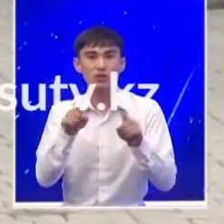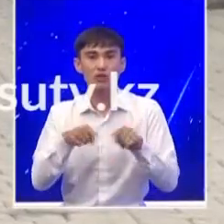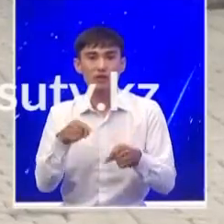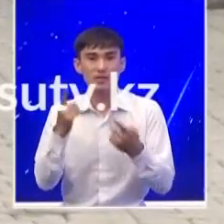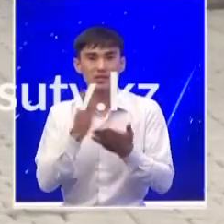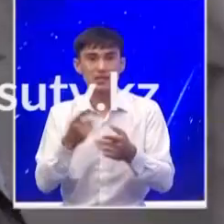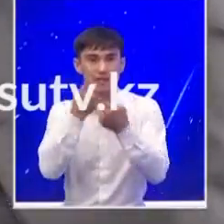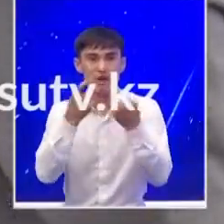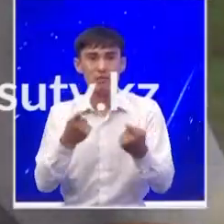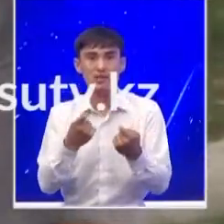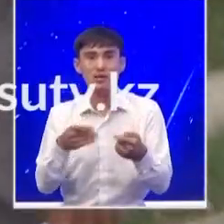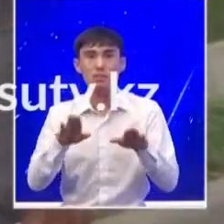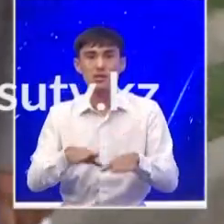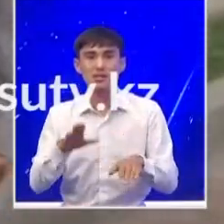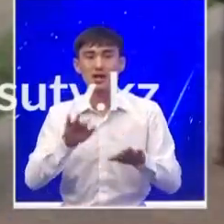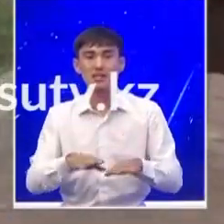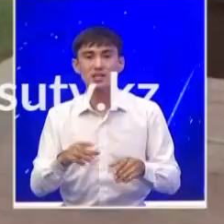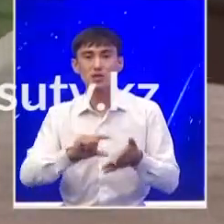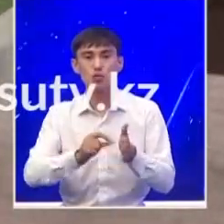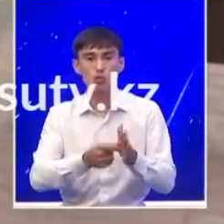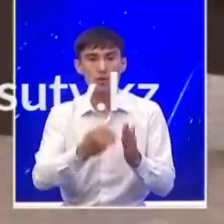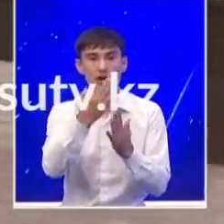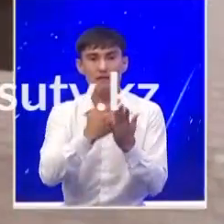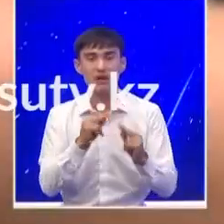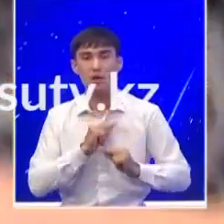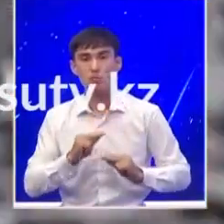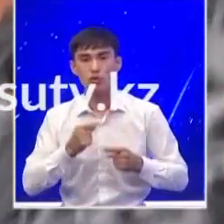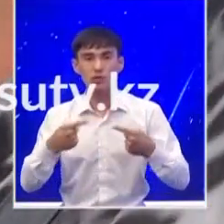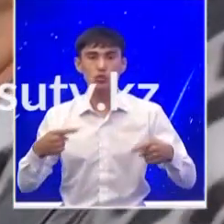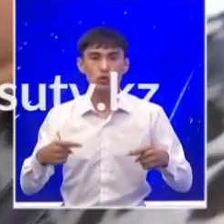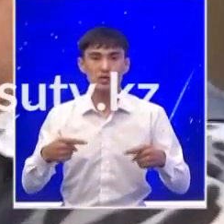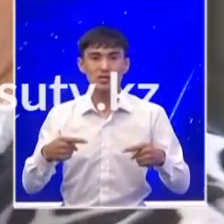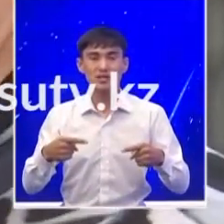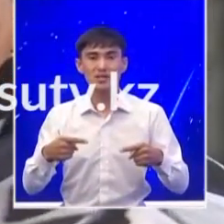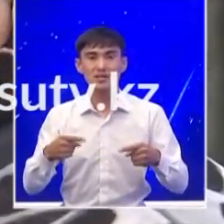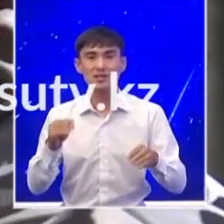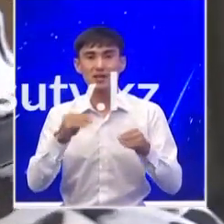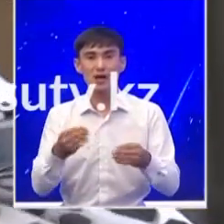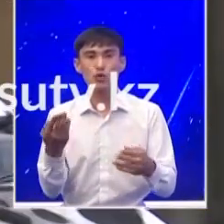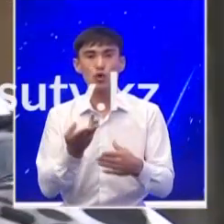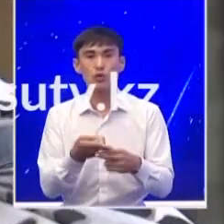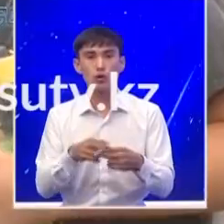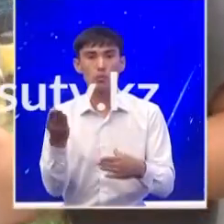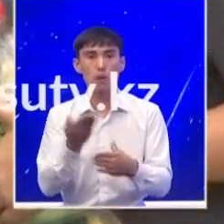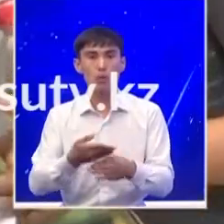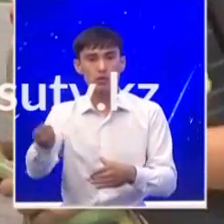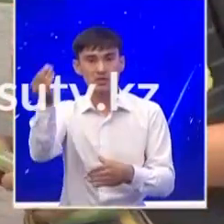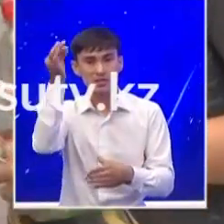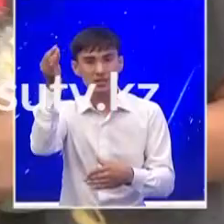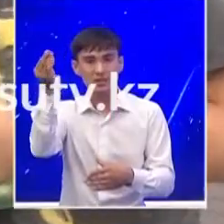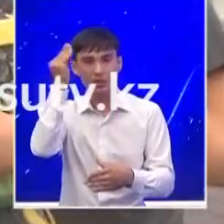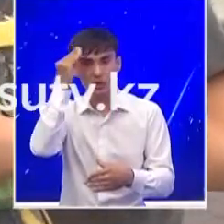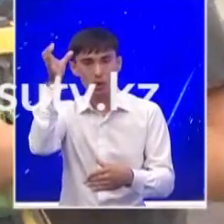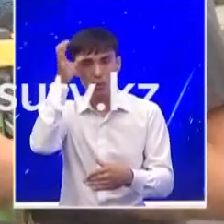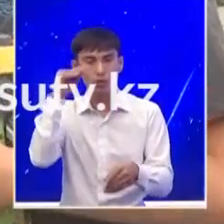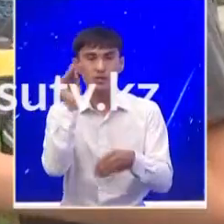информация о местонахождении прививочных пунктов, график работы и другие данные, которые помогут жителям дополнить свои знания о пользе